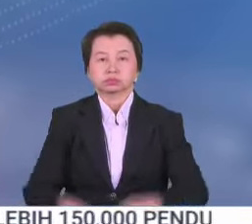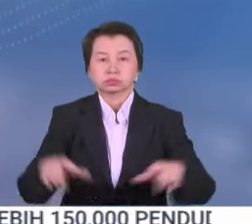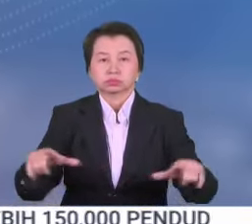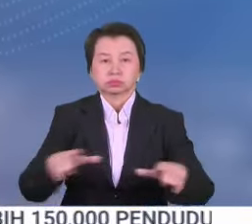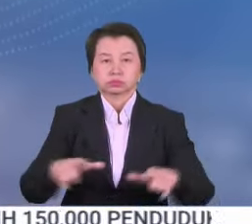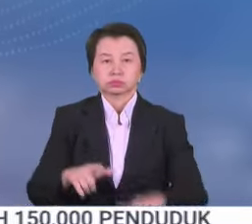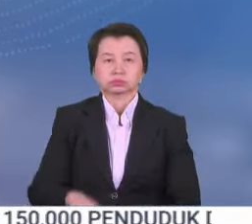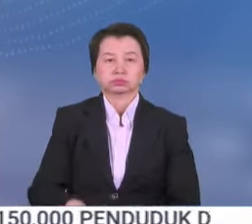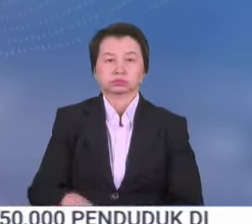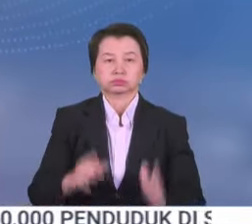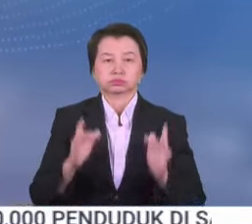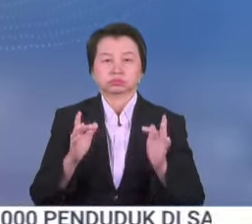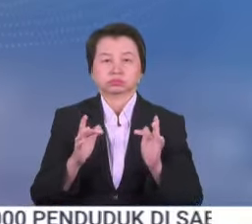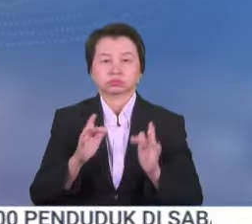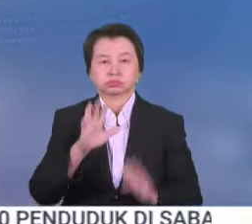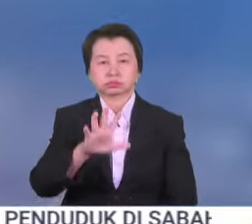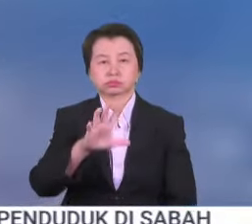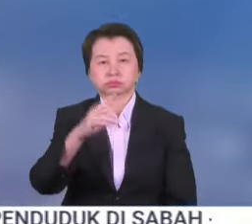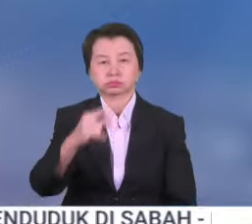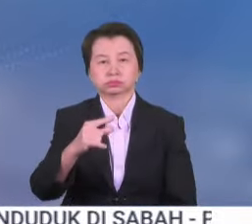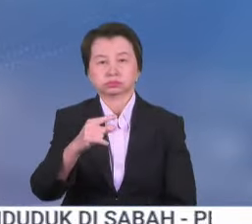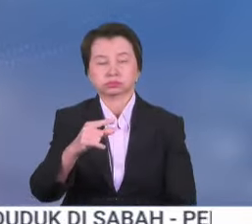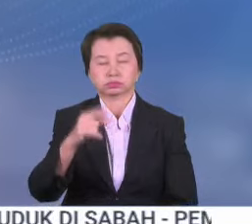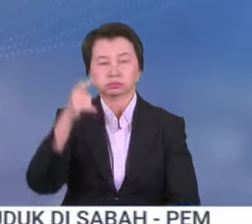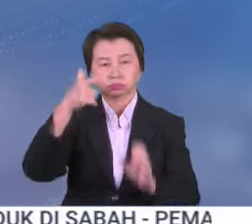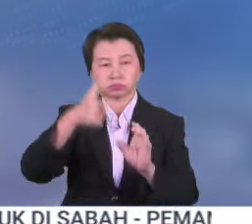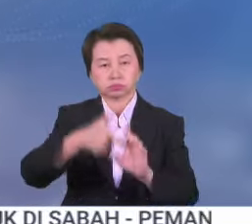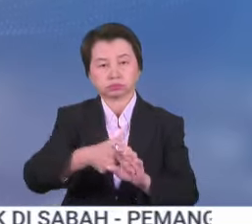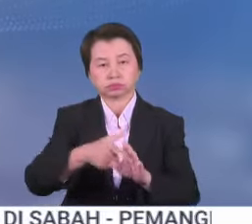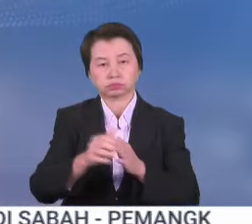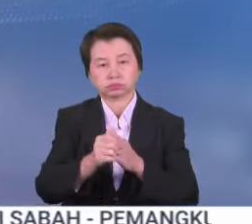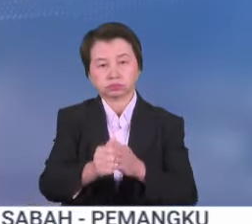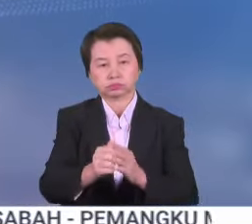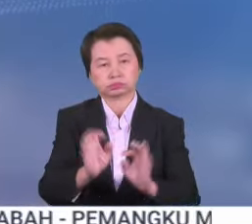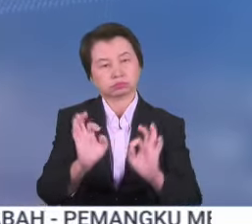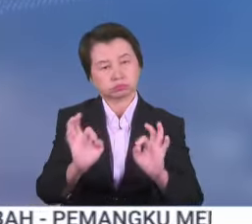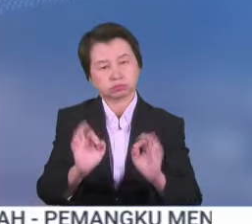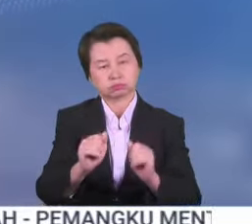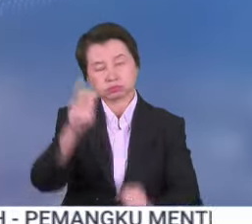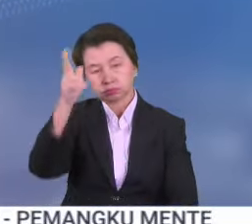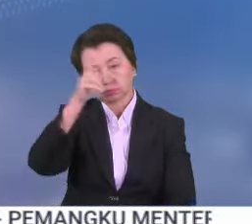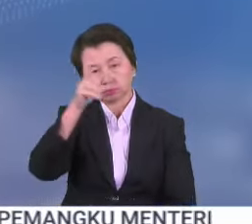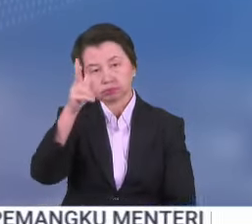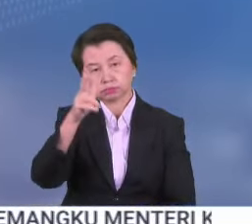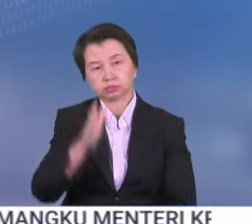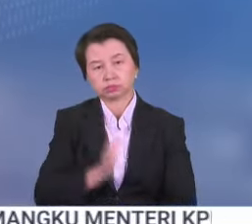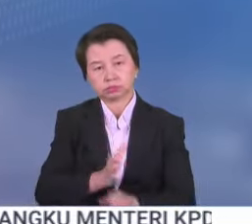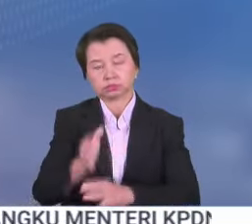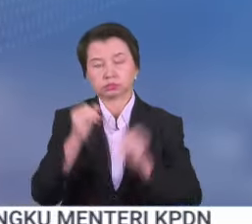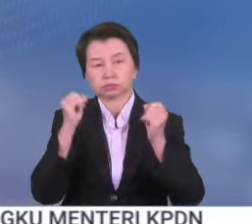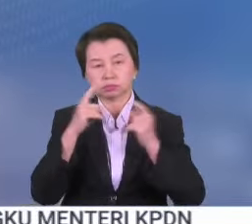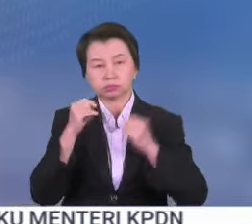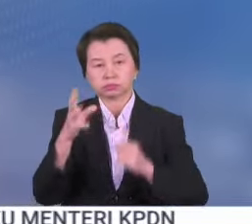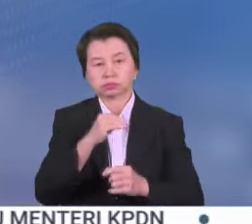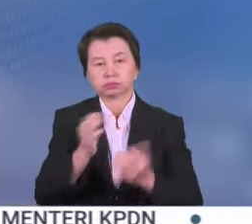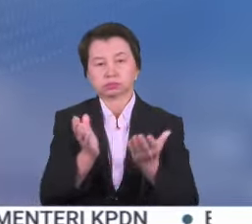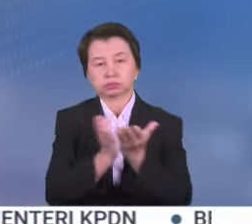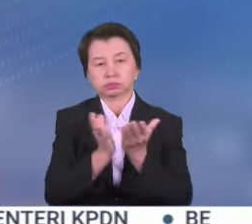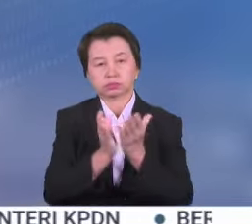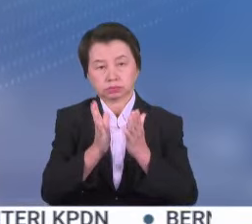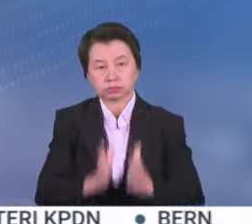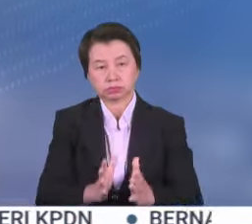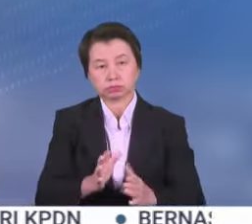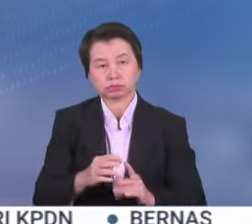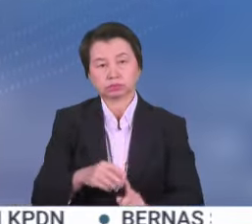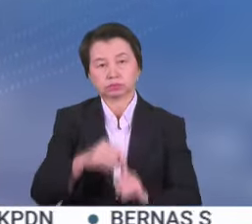Pelaksanaan rangkaian persendirian 5G Petronas memacu kerjasama dinamik antara kerajaan, sektor swasta dan akademia.